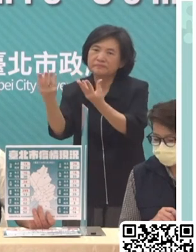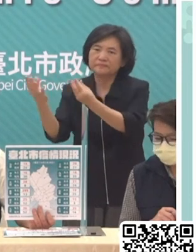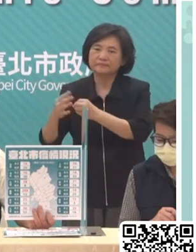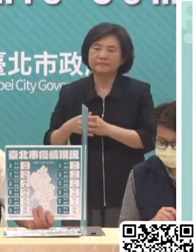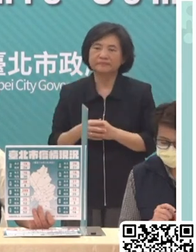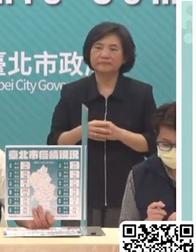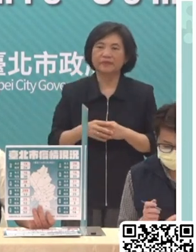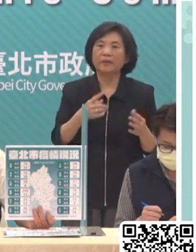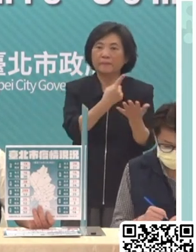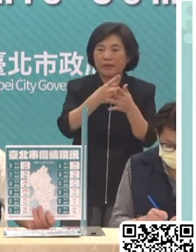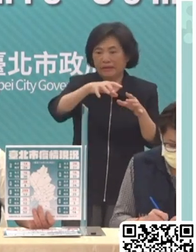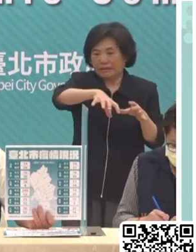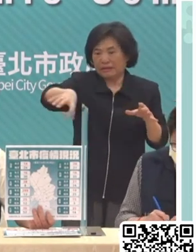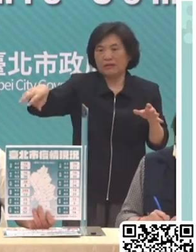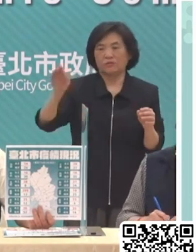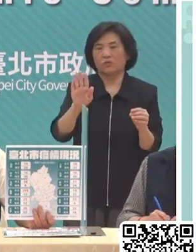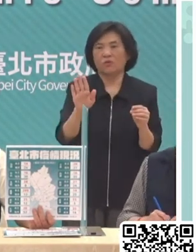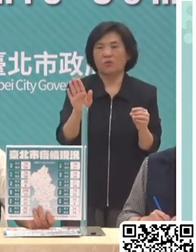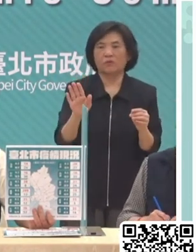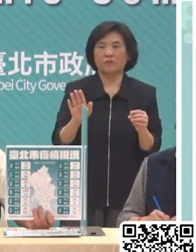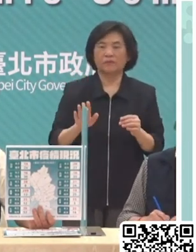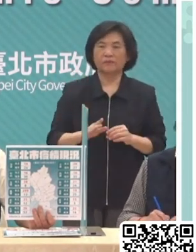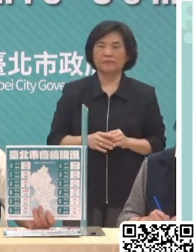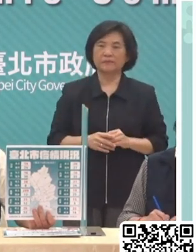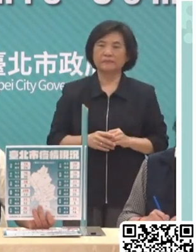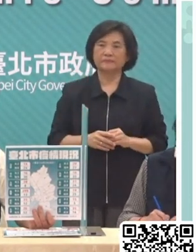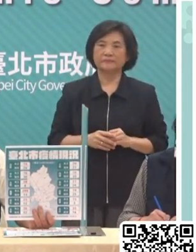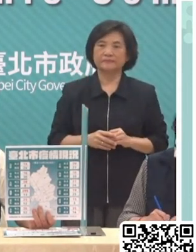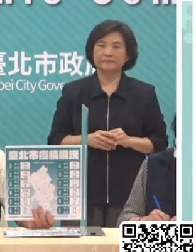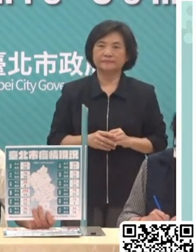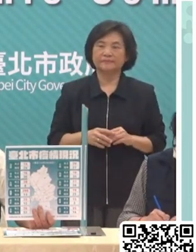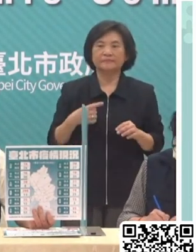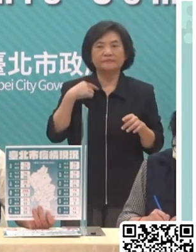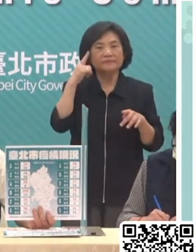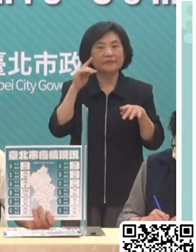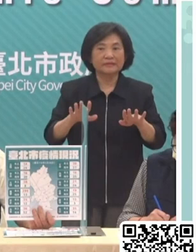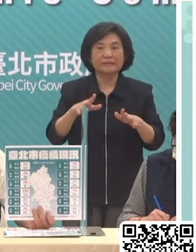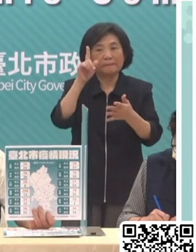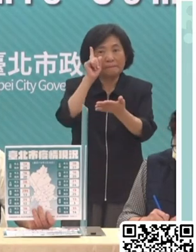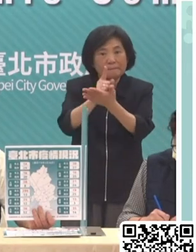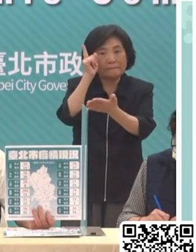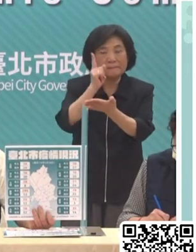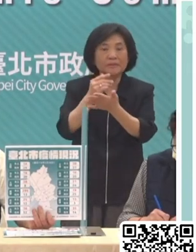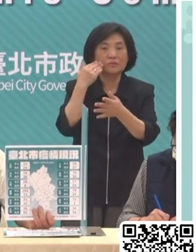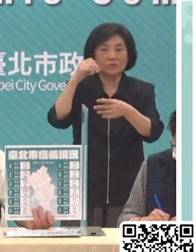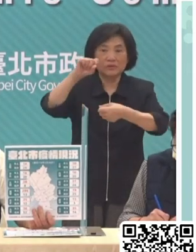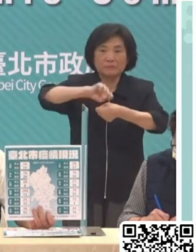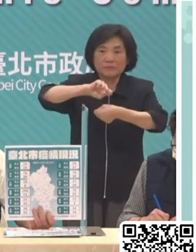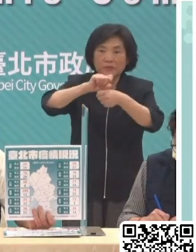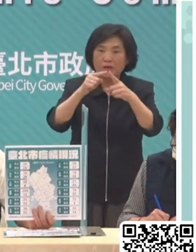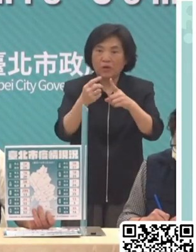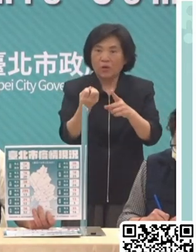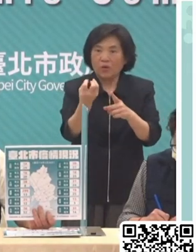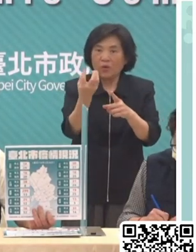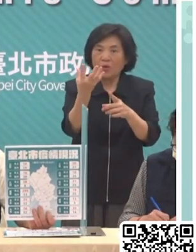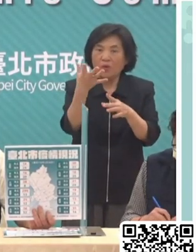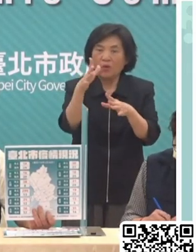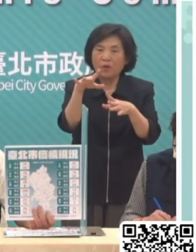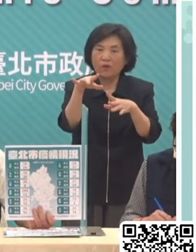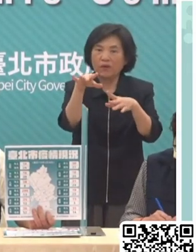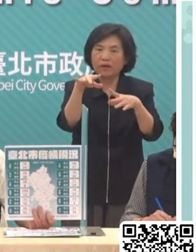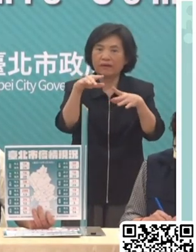每个行政区都有了，那我也不认为在这个现在每天增加将近近百的这